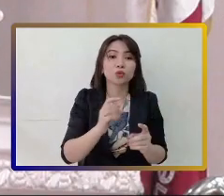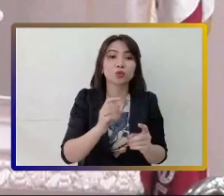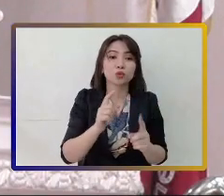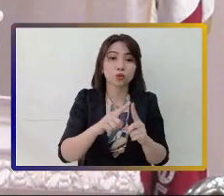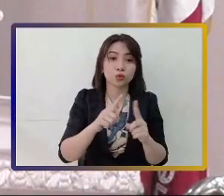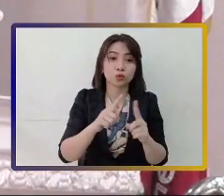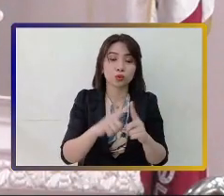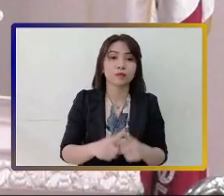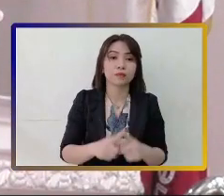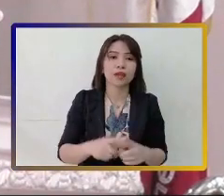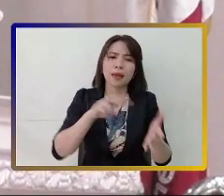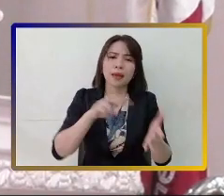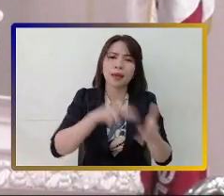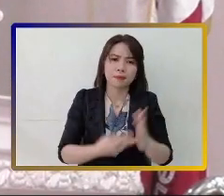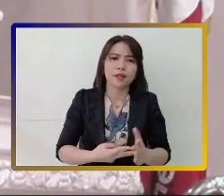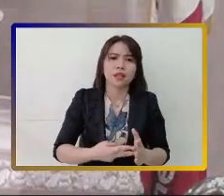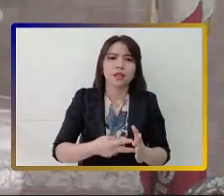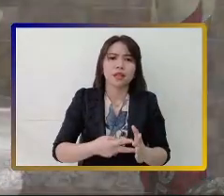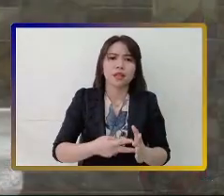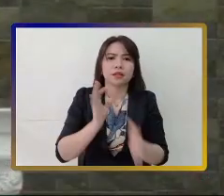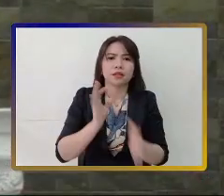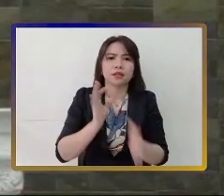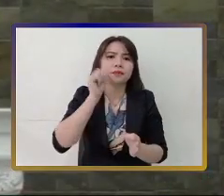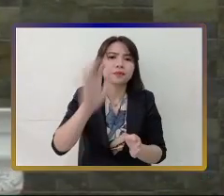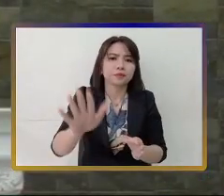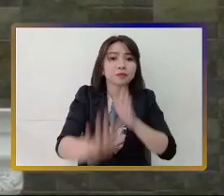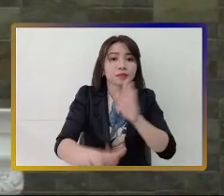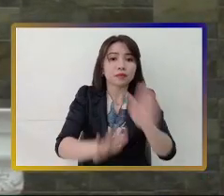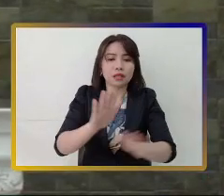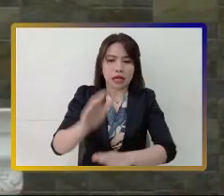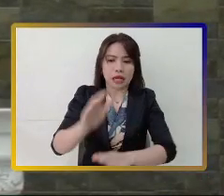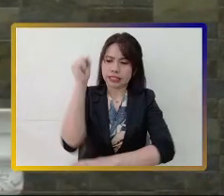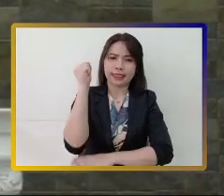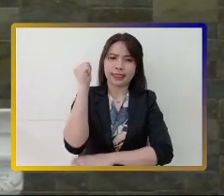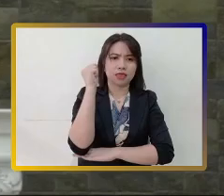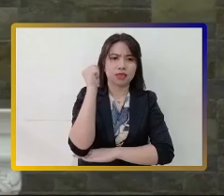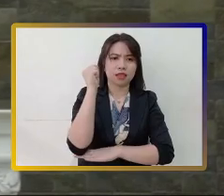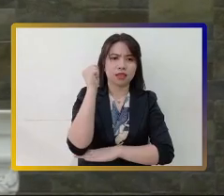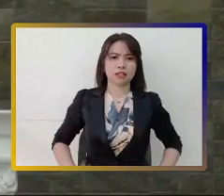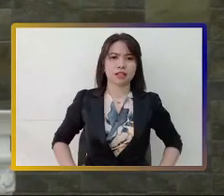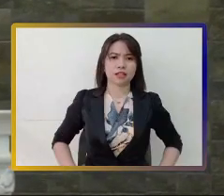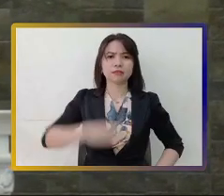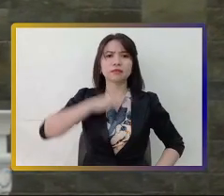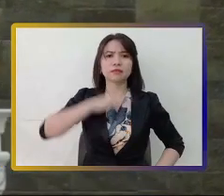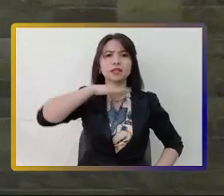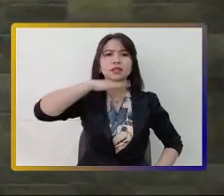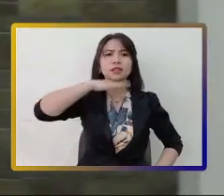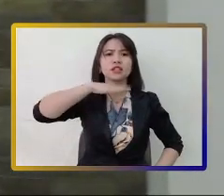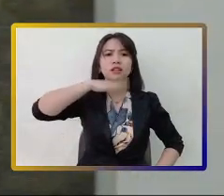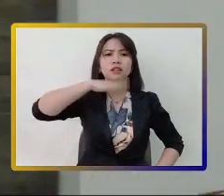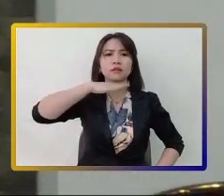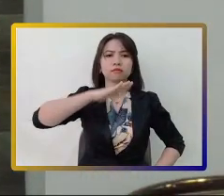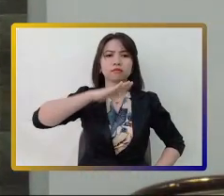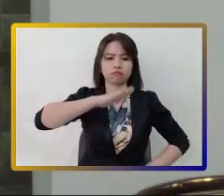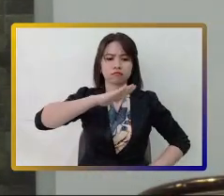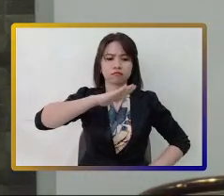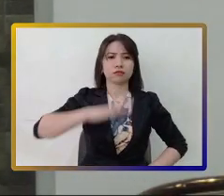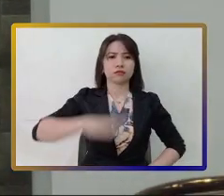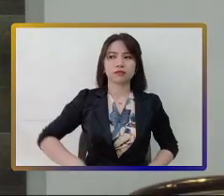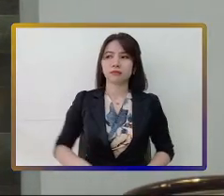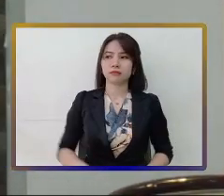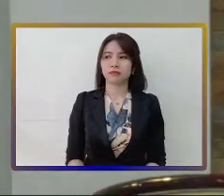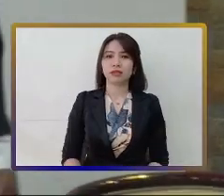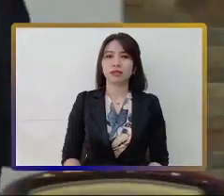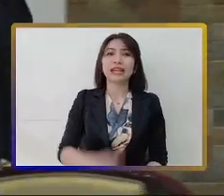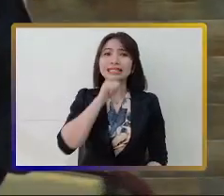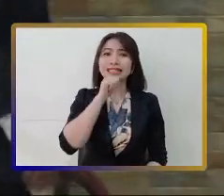hindi. Yan ang ibig ko sabihin. But listen to me now. Here's the thing. Sinasabi ko lagi yan. Pag maglalakad kayo, lumakad kayo diretso. Pangit.